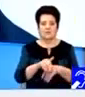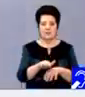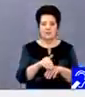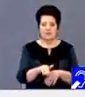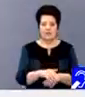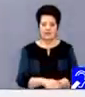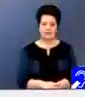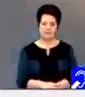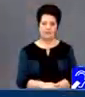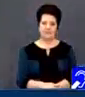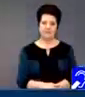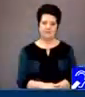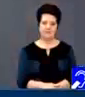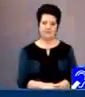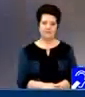protest.